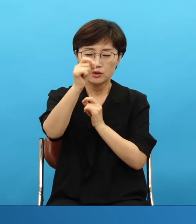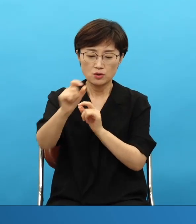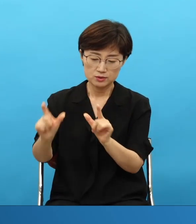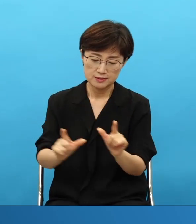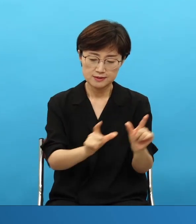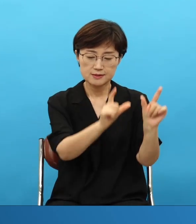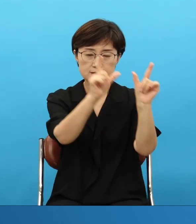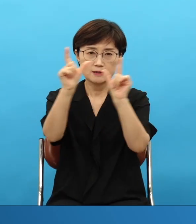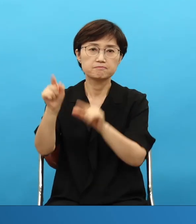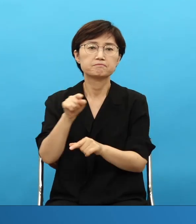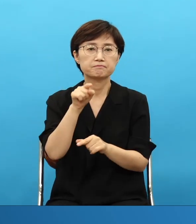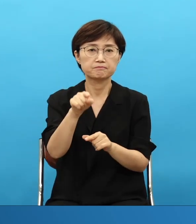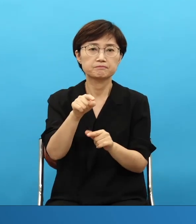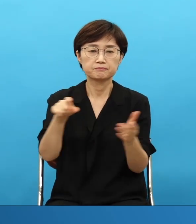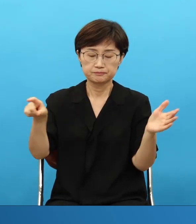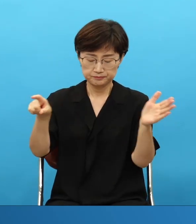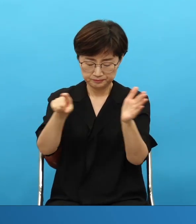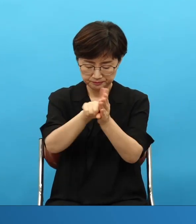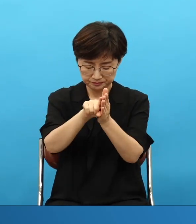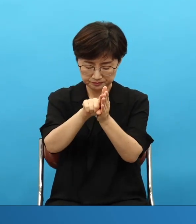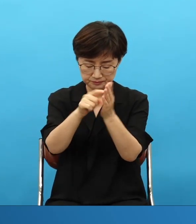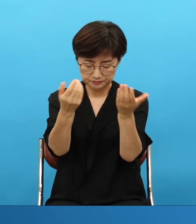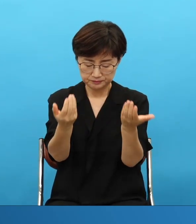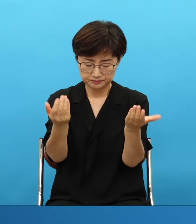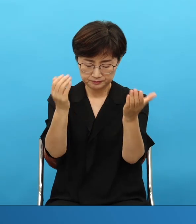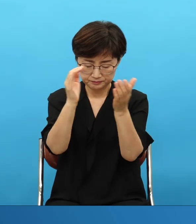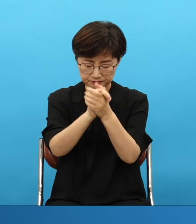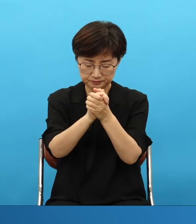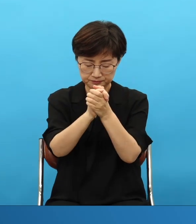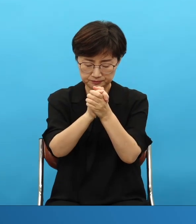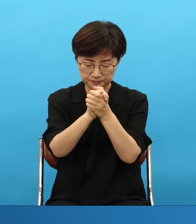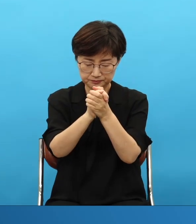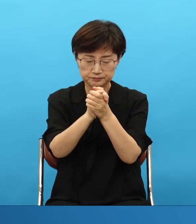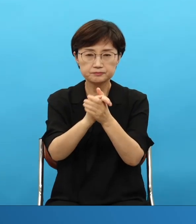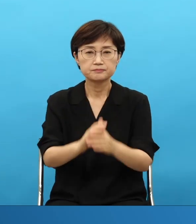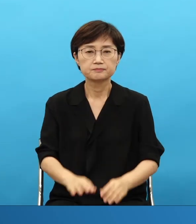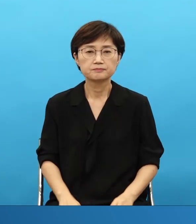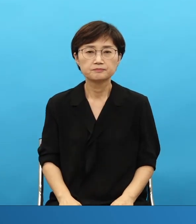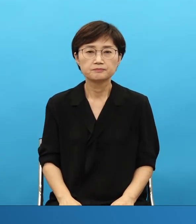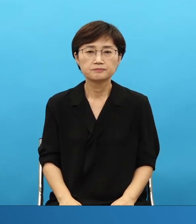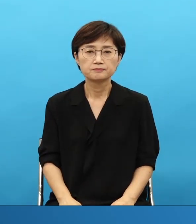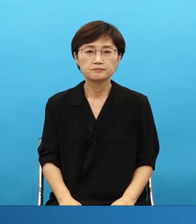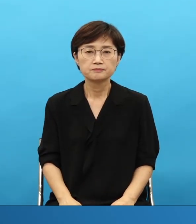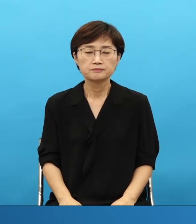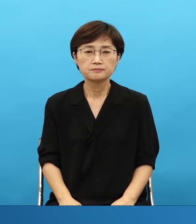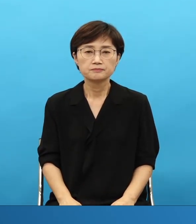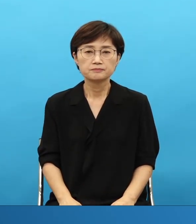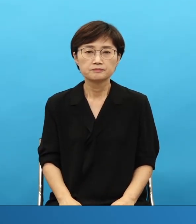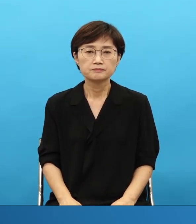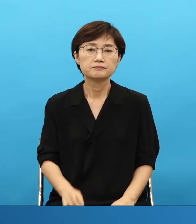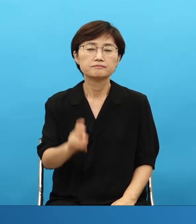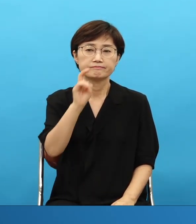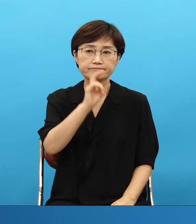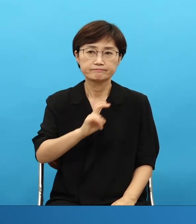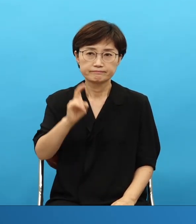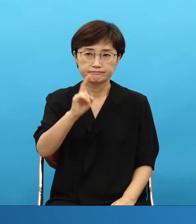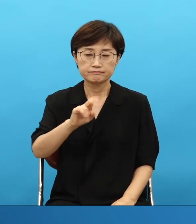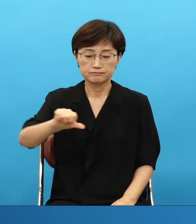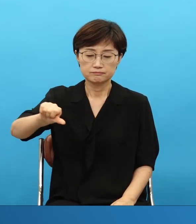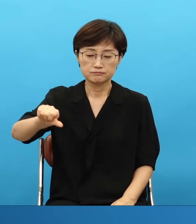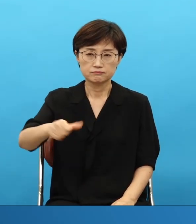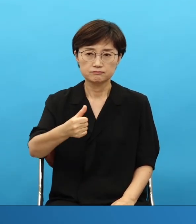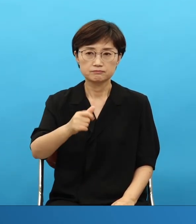사는 것과 영원히 사는 것을 믿사옵나이다. 아멘. 찬송가